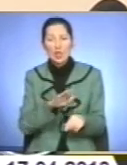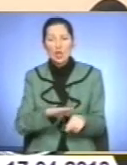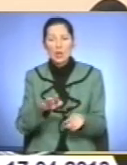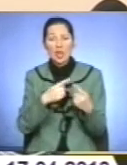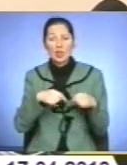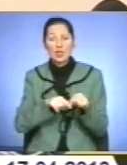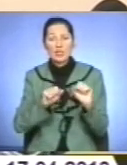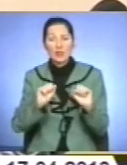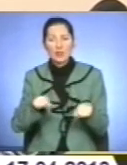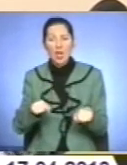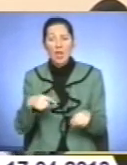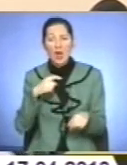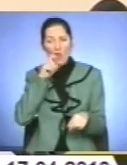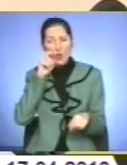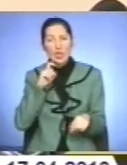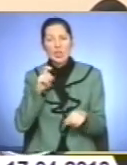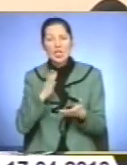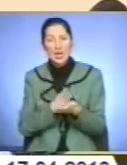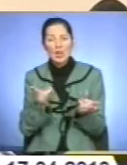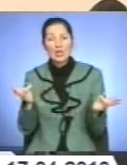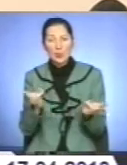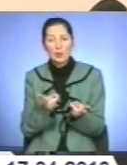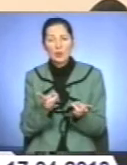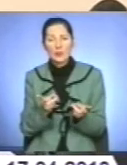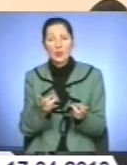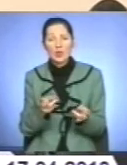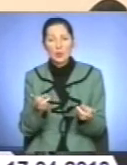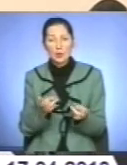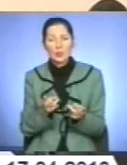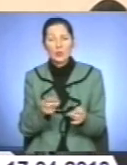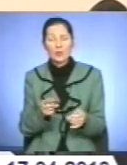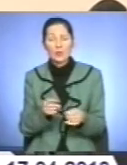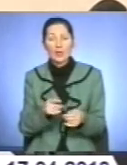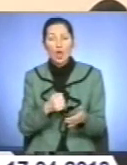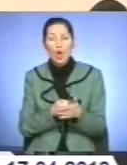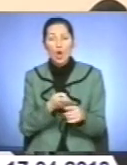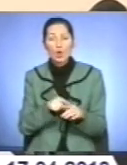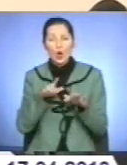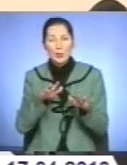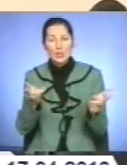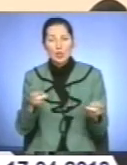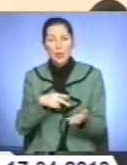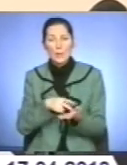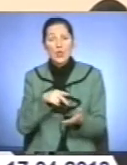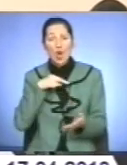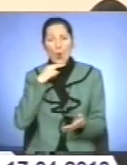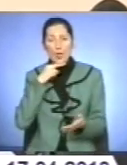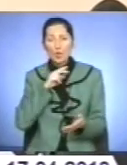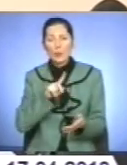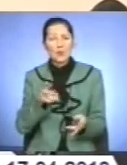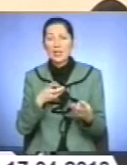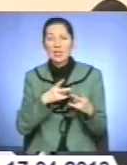на даний час є потрібною і неминучою. Але до цього процесу слід підходити з обережністю, щоб не